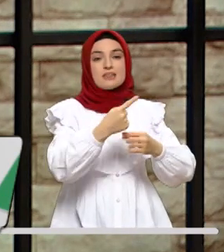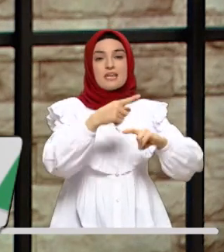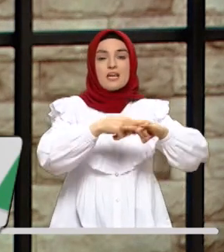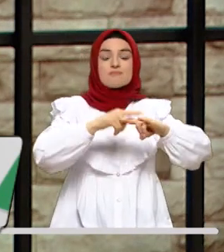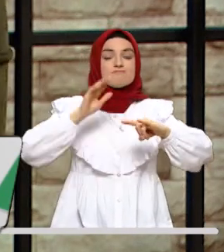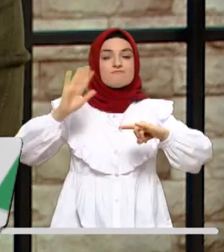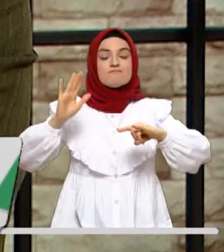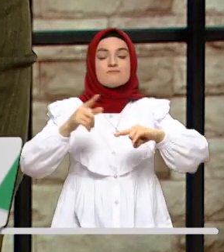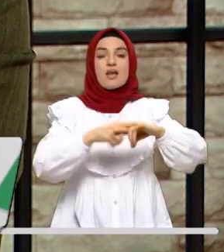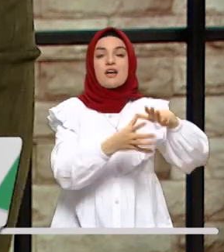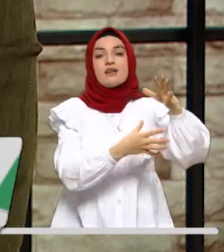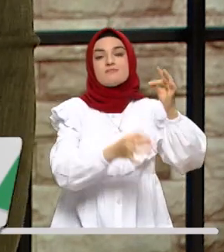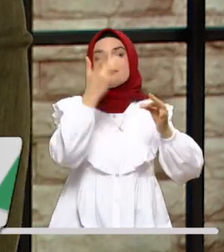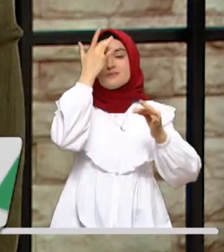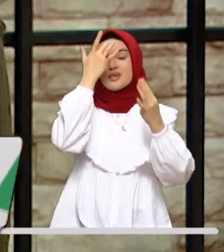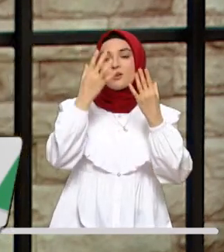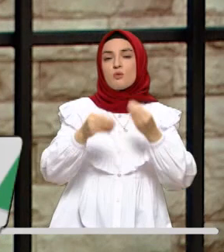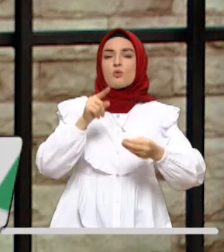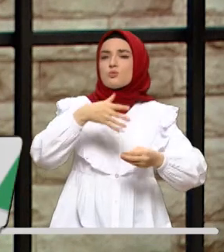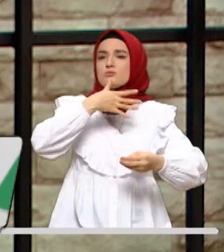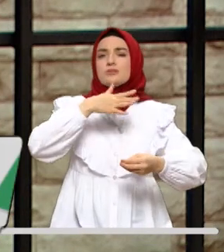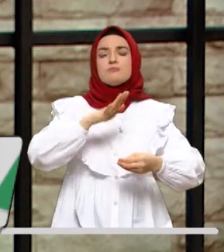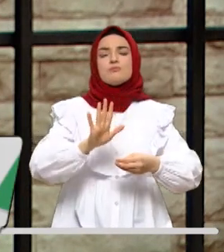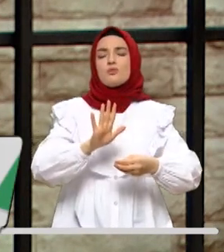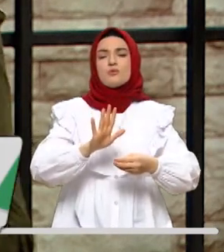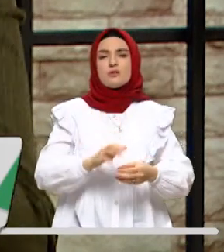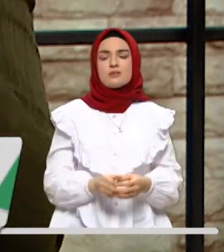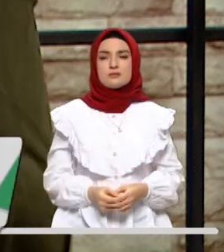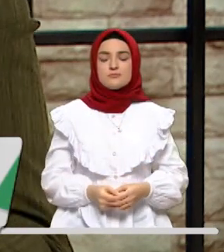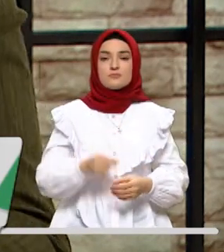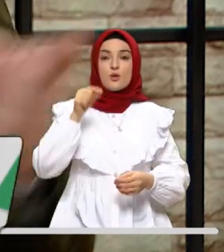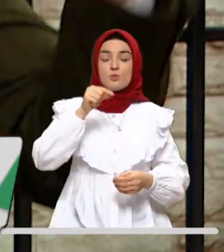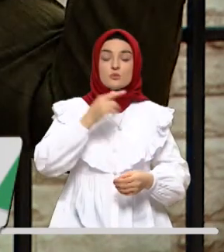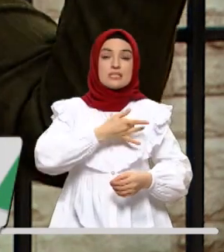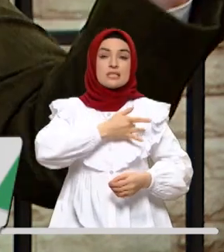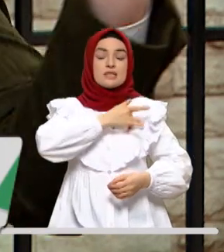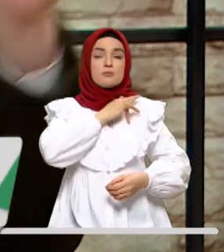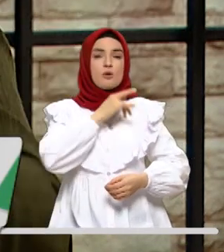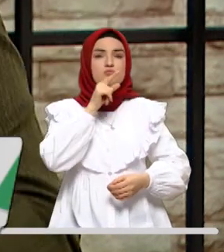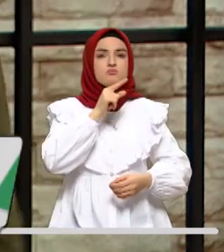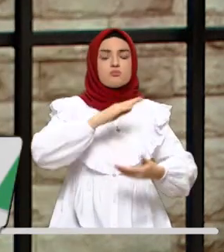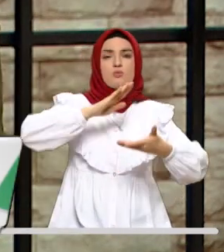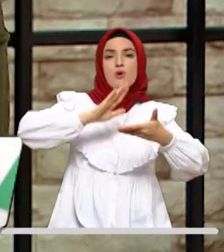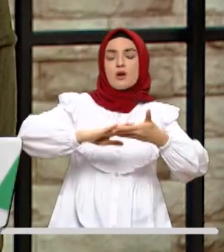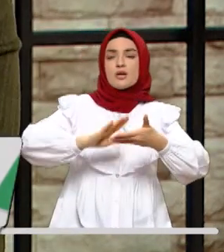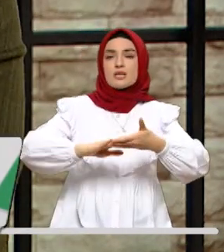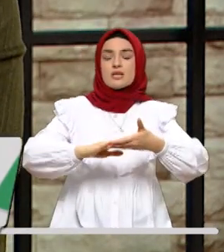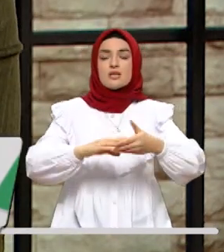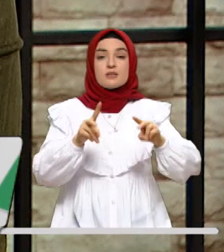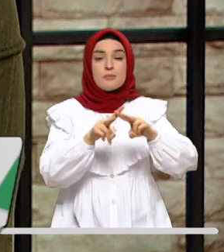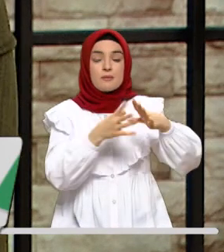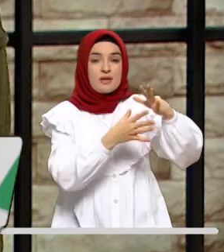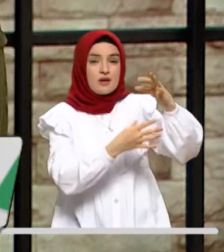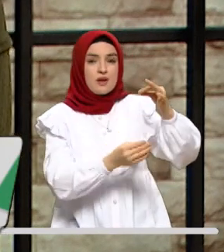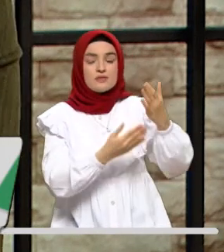olmuştur. Bunu bilemiyorlardı. Bunu hesap edemiyorlardı. İşte bu iman, o arkadaşlarımızın Mehmet Akif'in